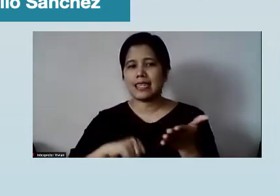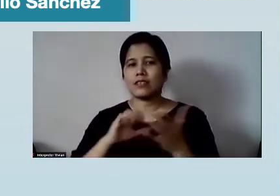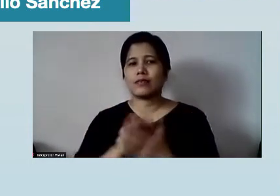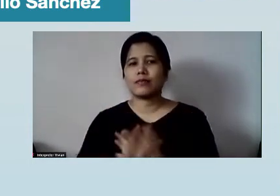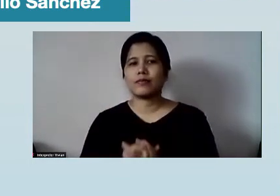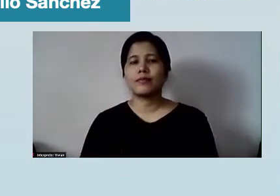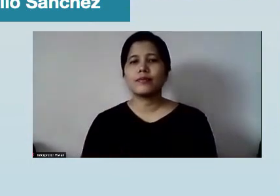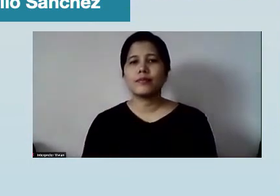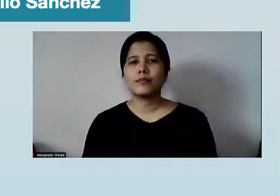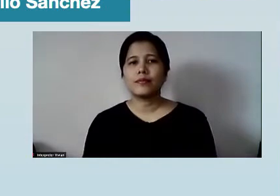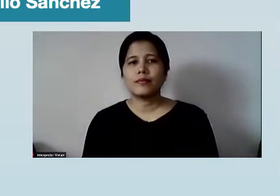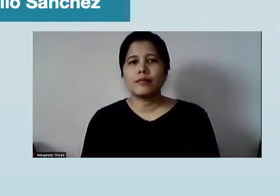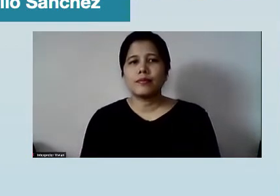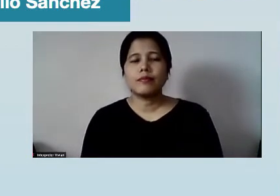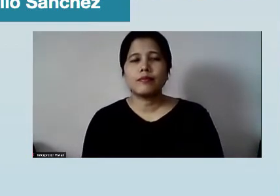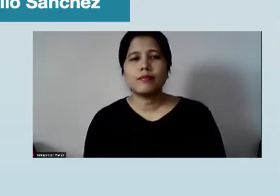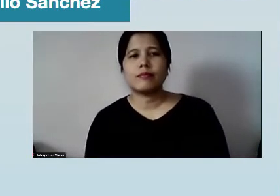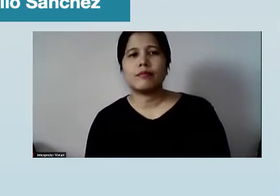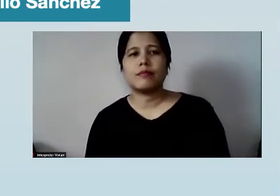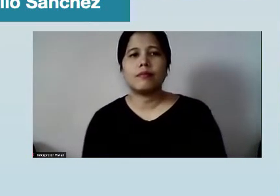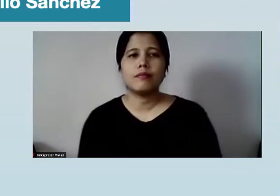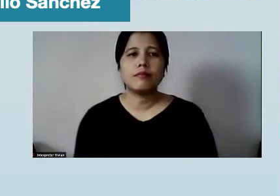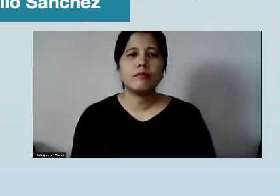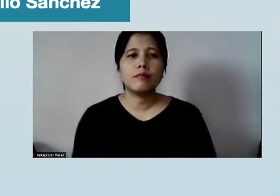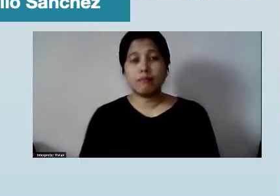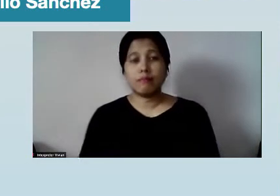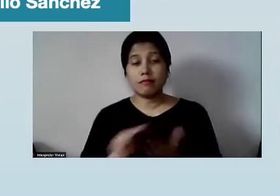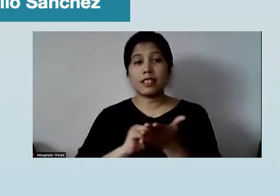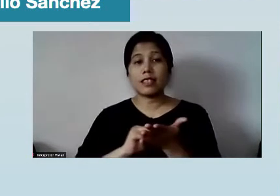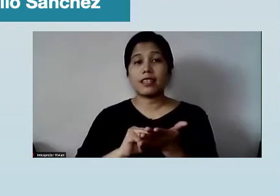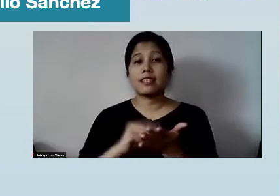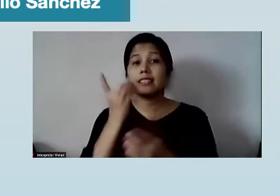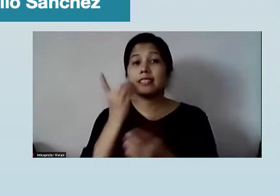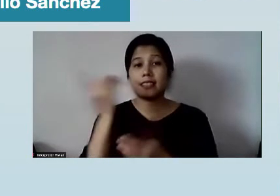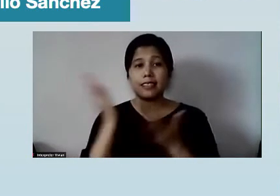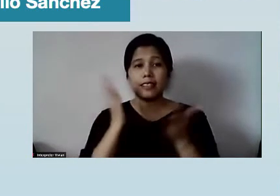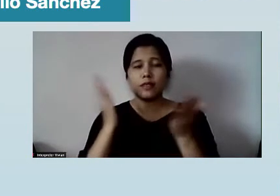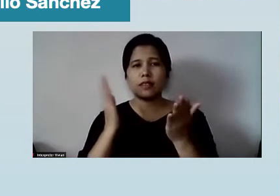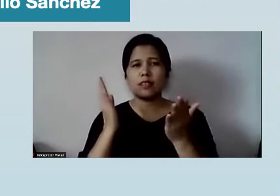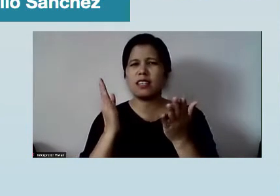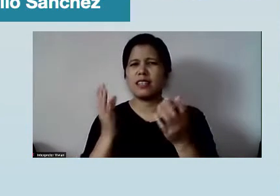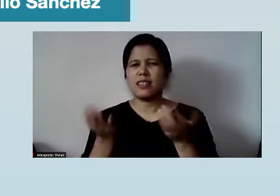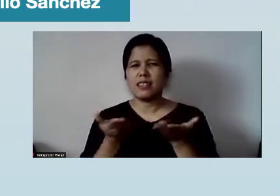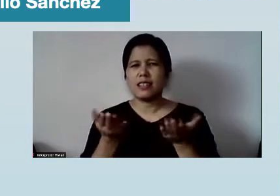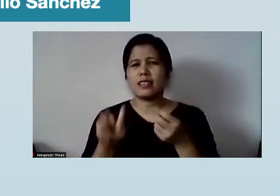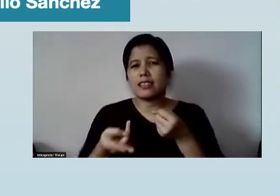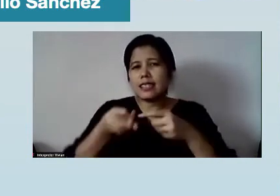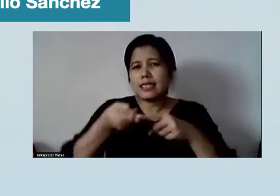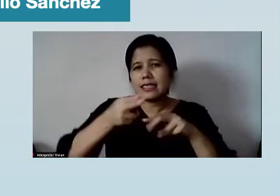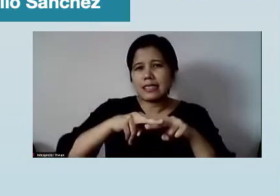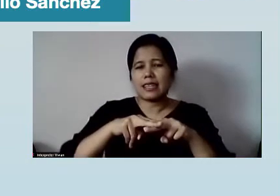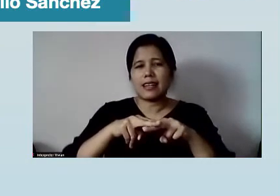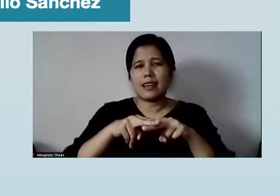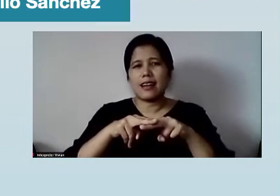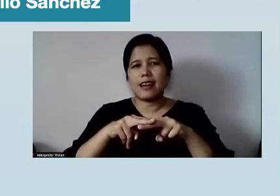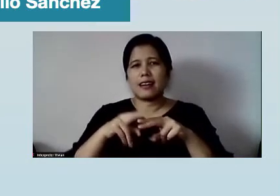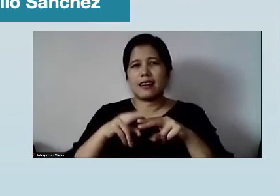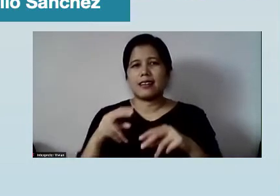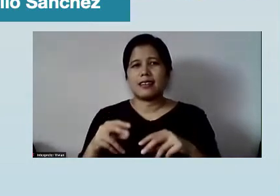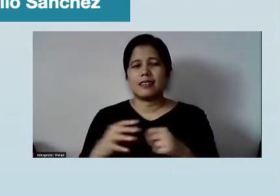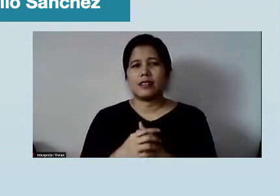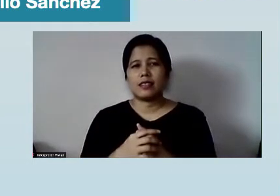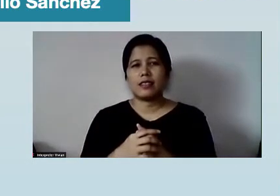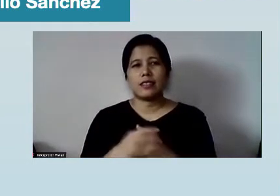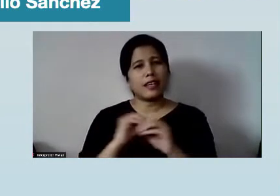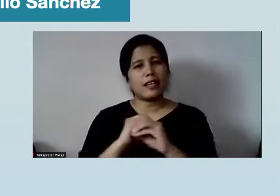then, ano pa? Medical and dental services. Ito po yung nakadagdag, ano? Naka-highlight po dyan sa blue-green na